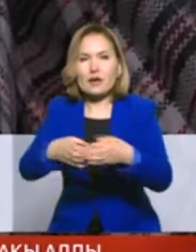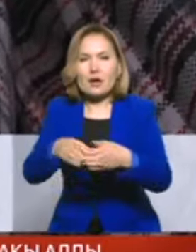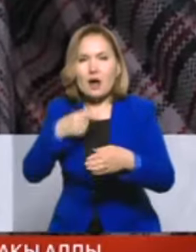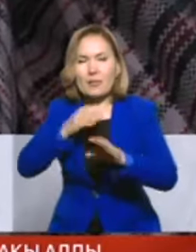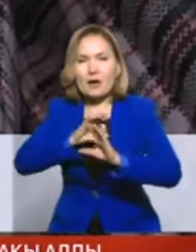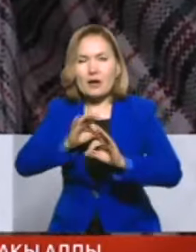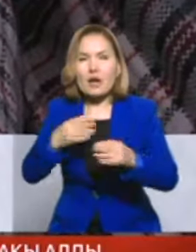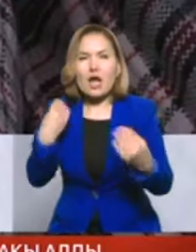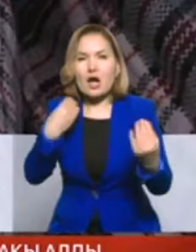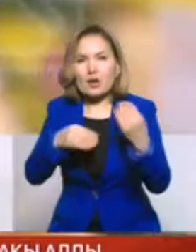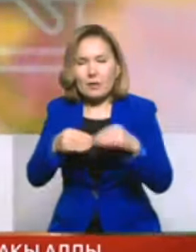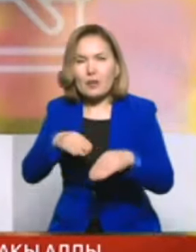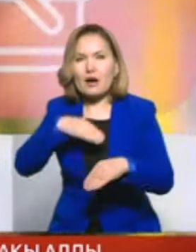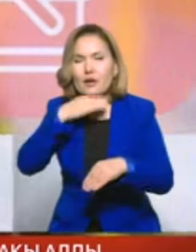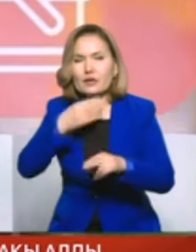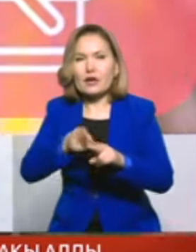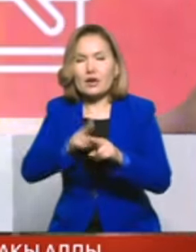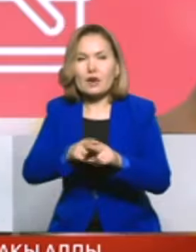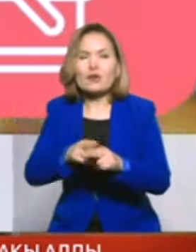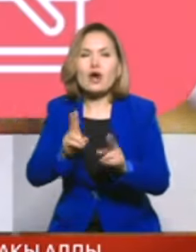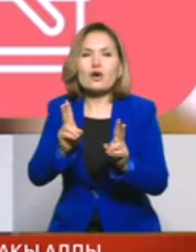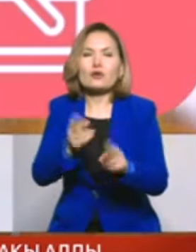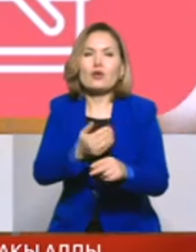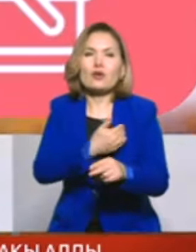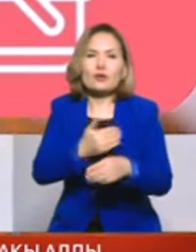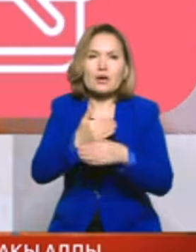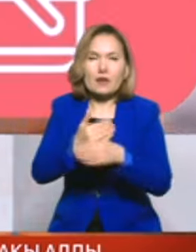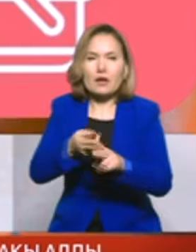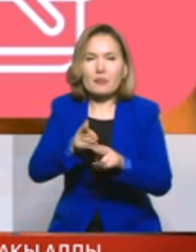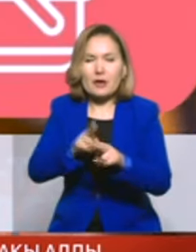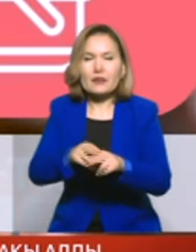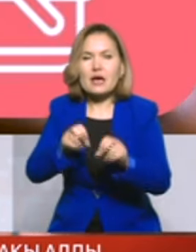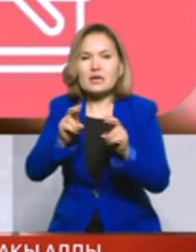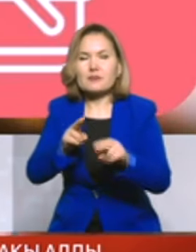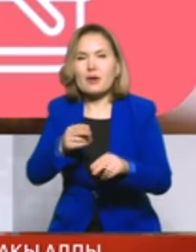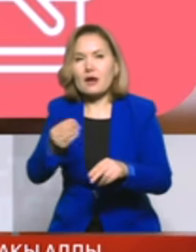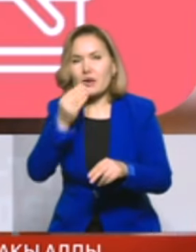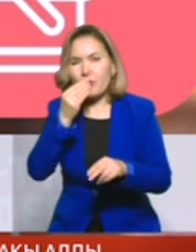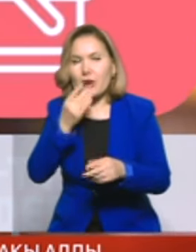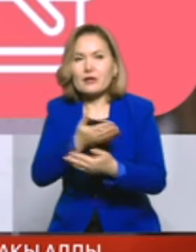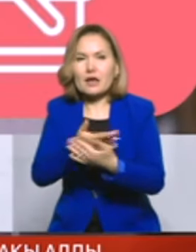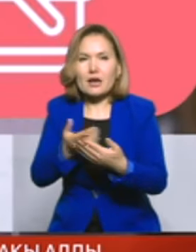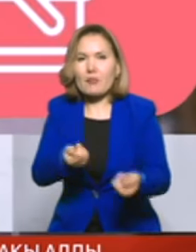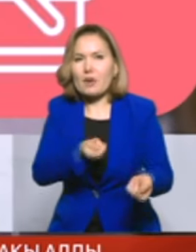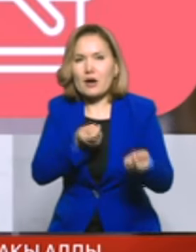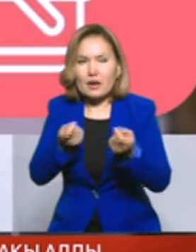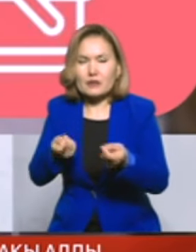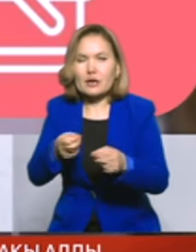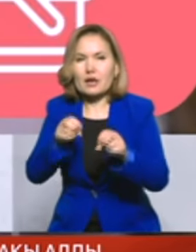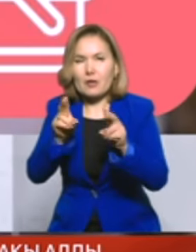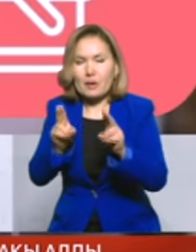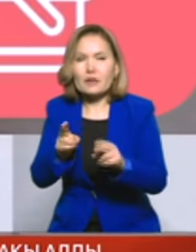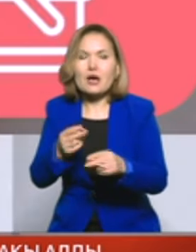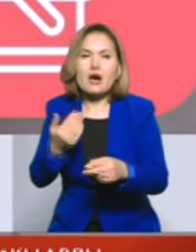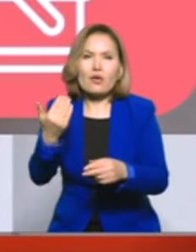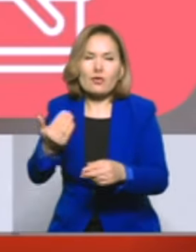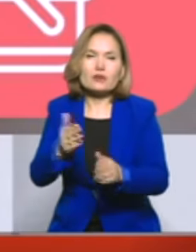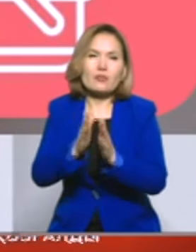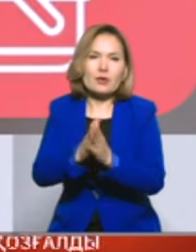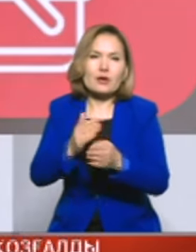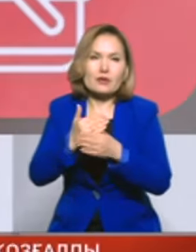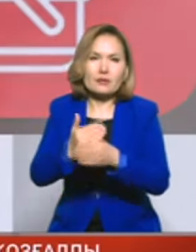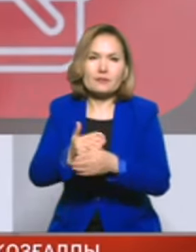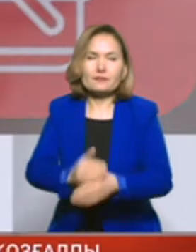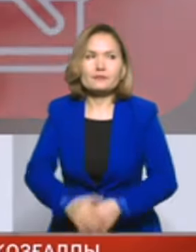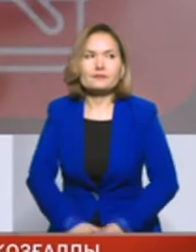айтуынша, киім-кешек жеткілікті, көмек көрсеткісі келетін жандар күнбағыс майы, макарон, консервілер сияқты бұзылмайтын азық-түлік өнімдерін әкелсе